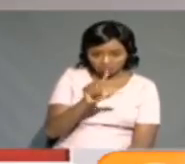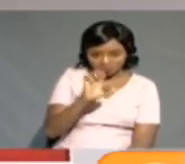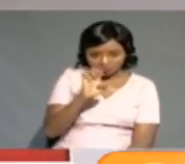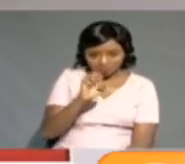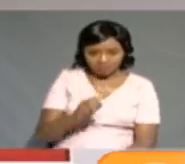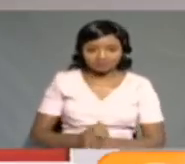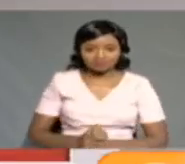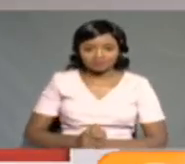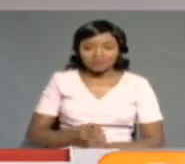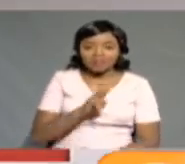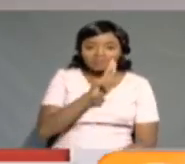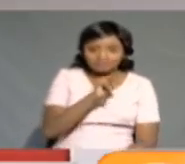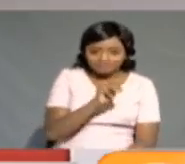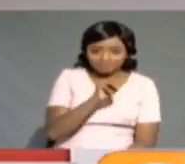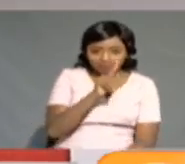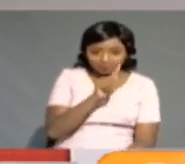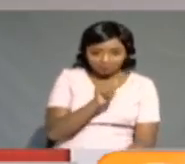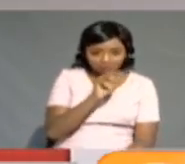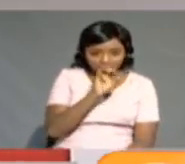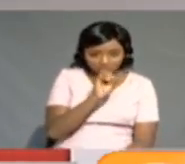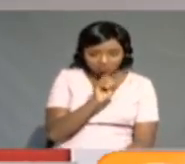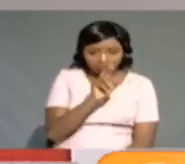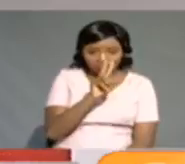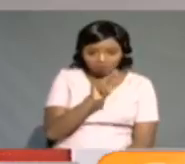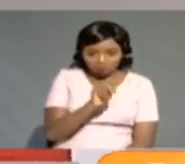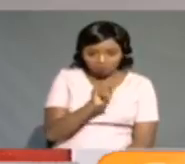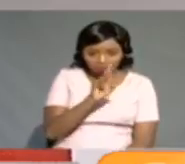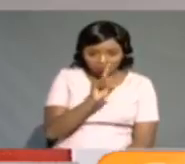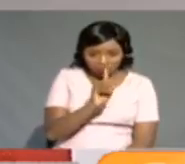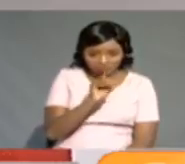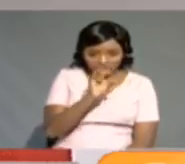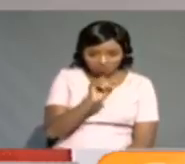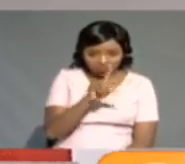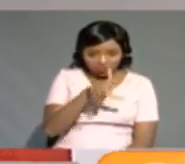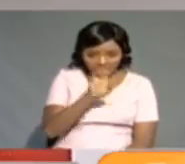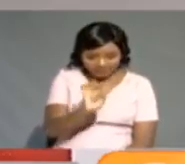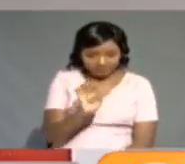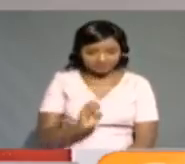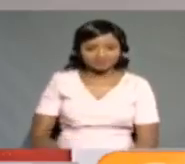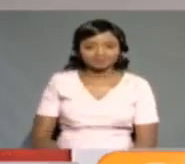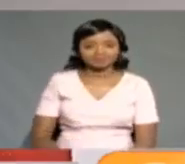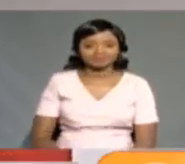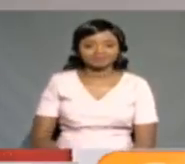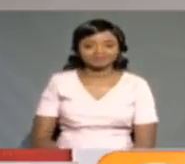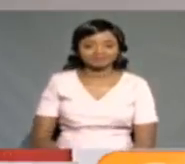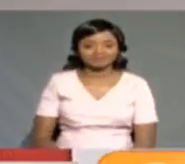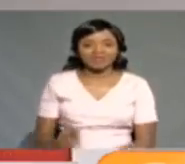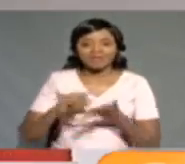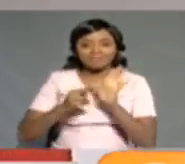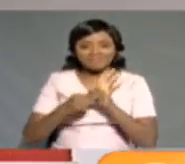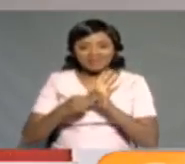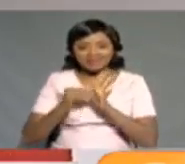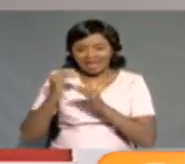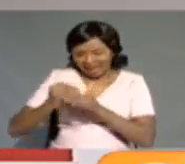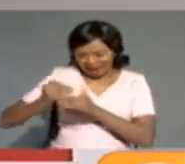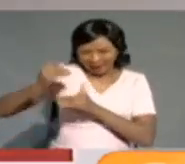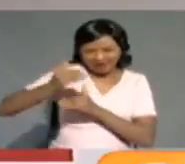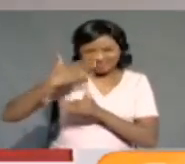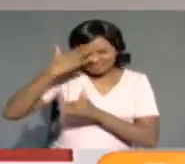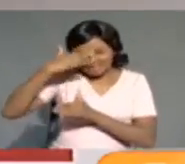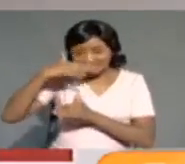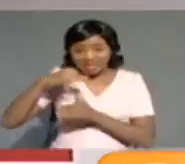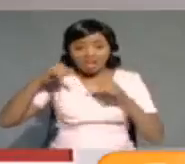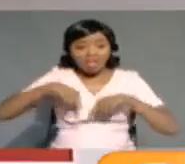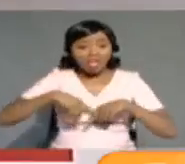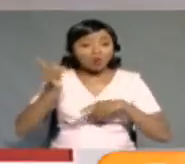Unasema mtondole. Sikiza kama mtondo, mtondole. Ni baada ya kitojo. Leo,